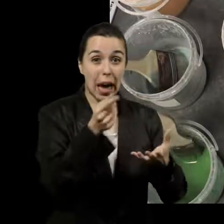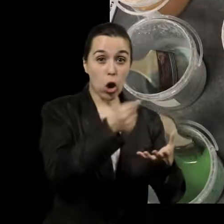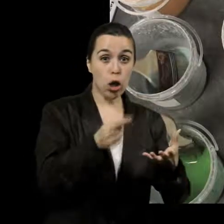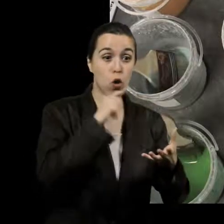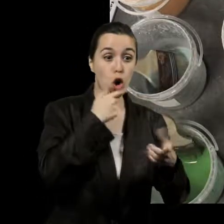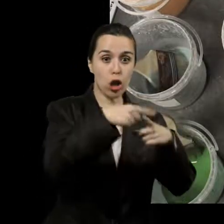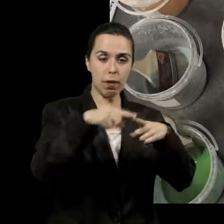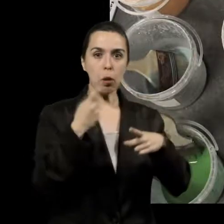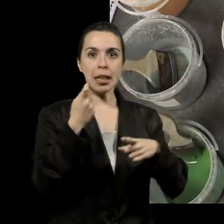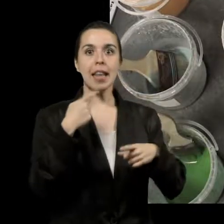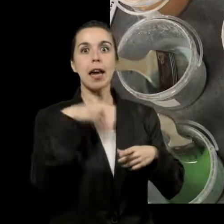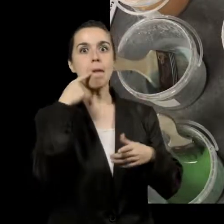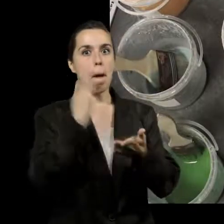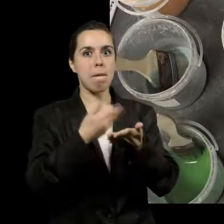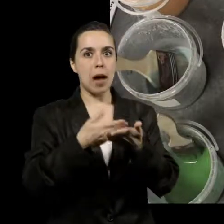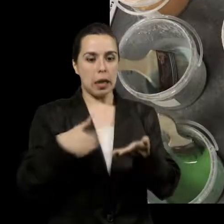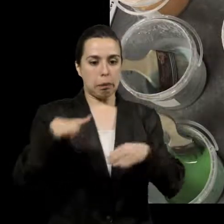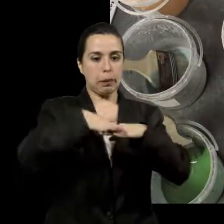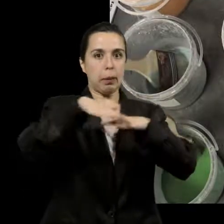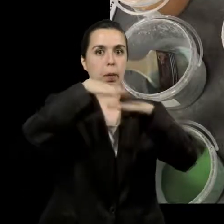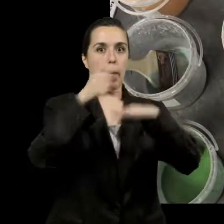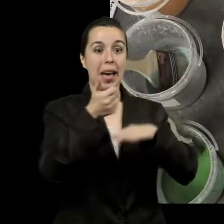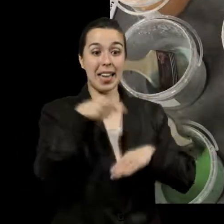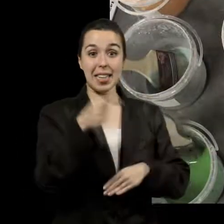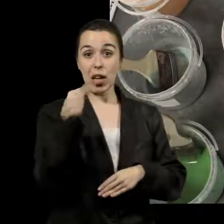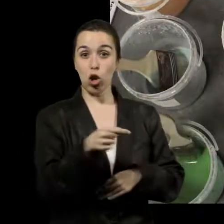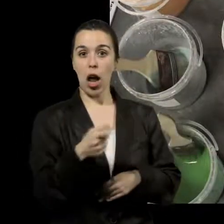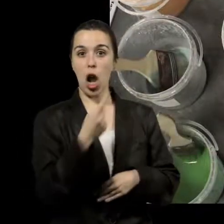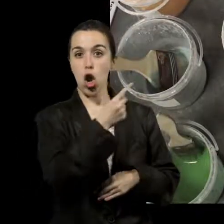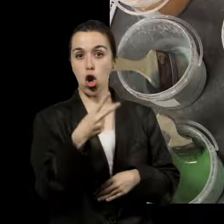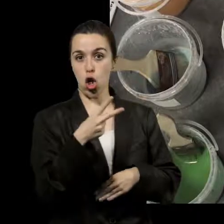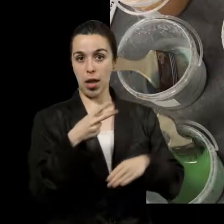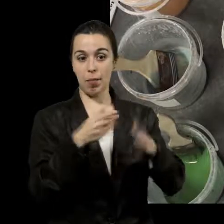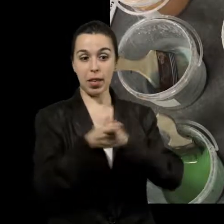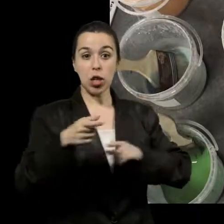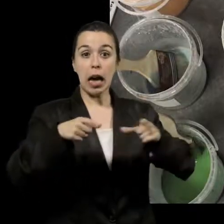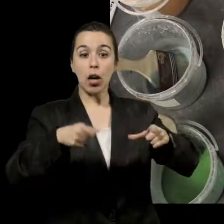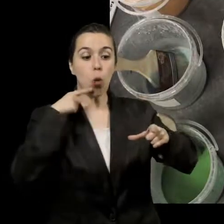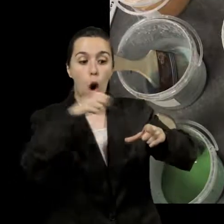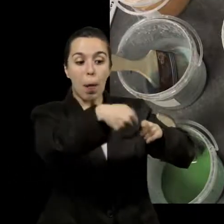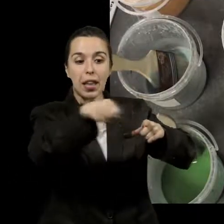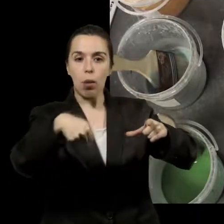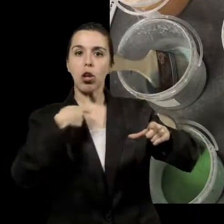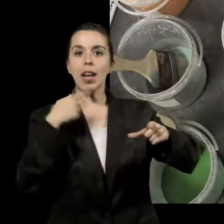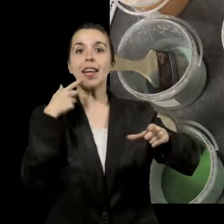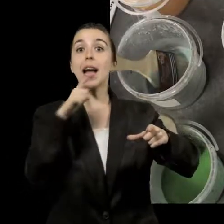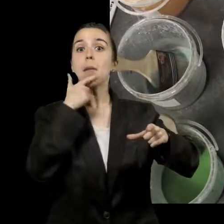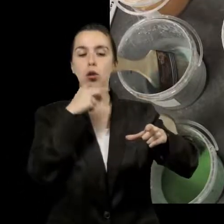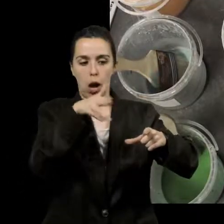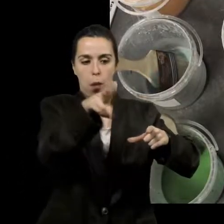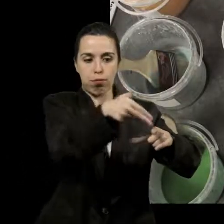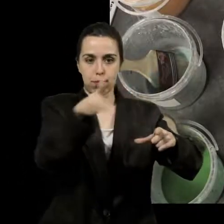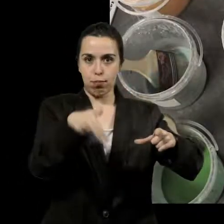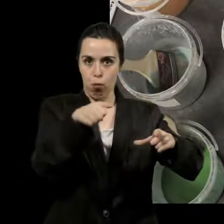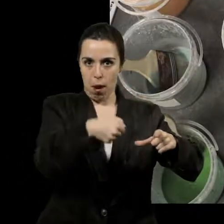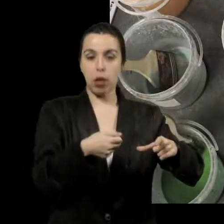nombre de trepes necessita. Aquesta rajola té un disseny força detallat i està format per 11 trepes. Els forats serveixen per pintar el